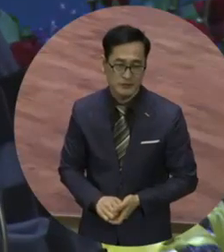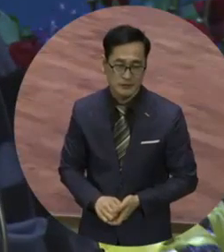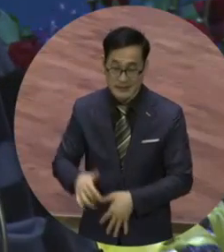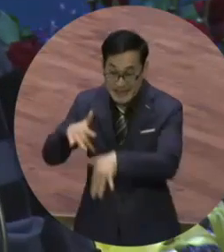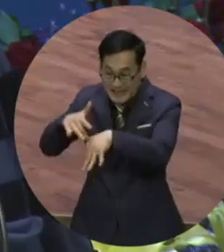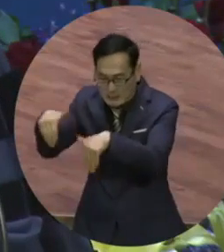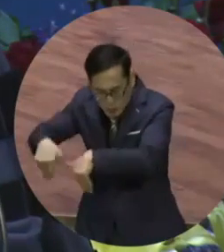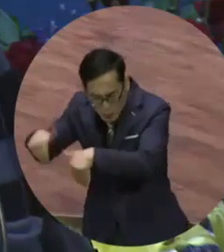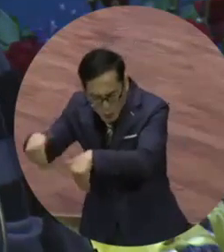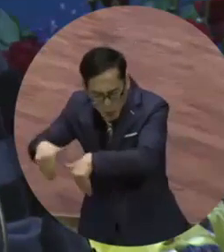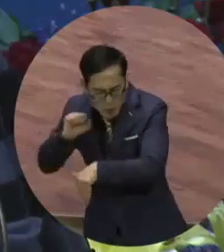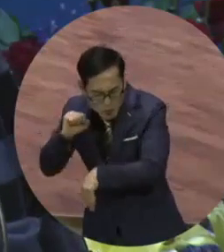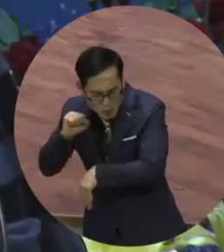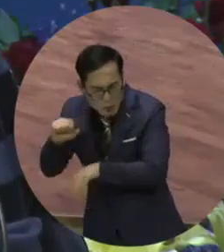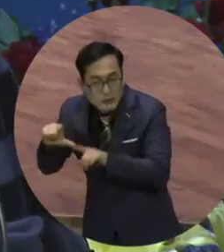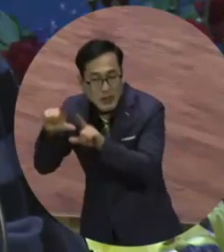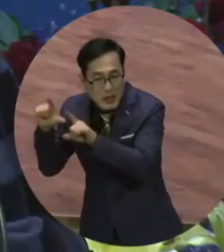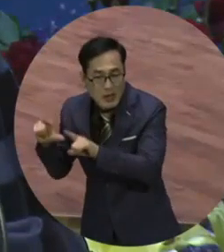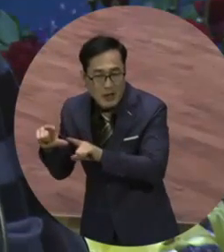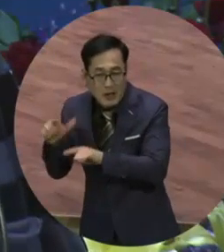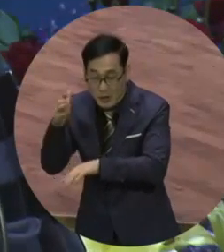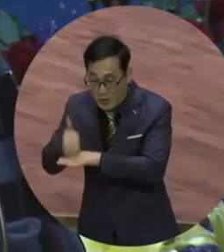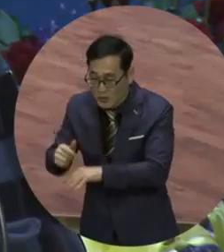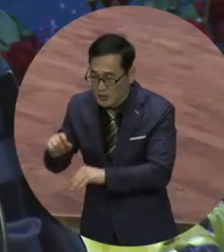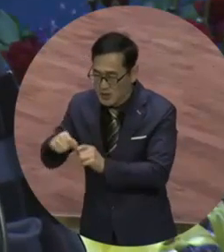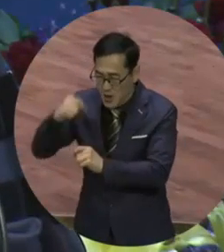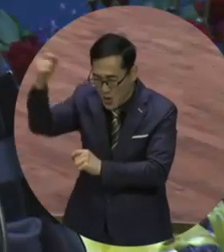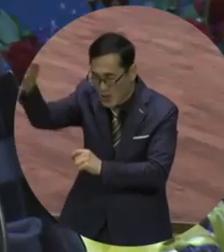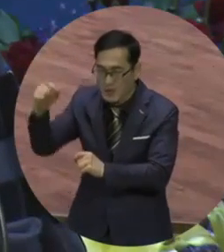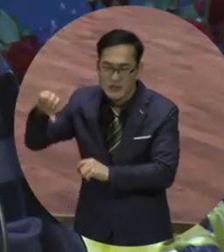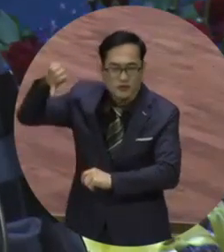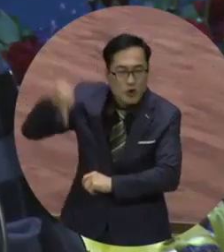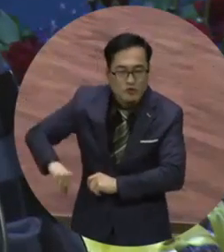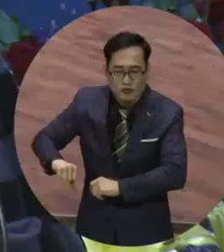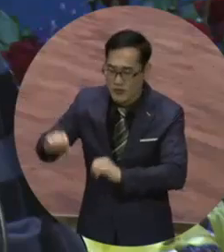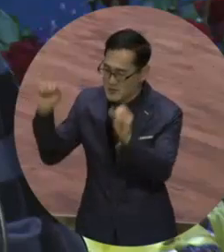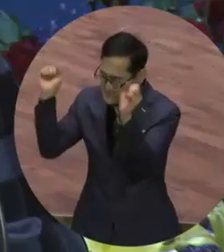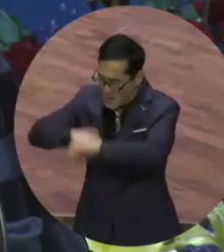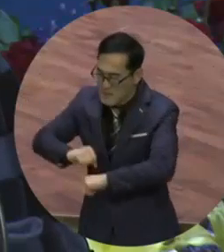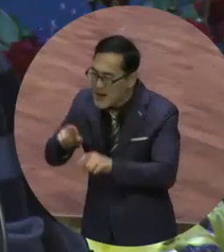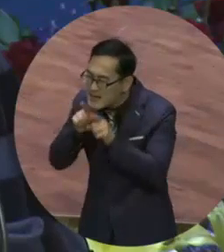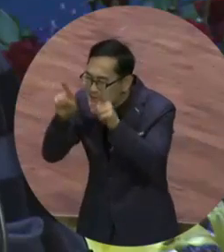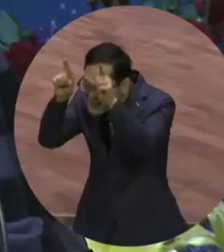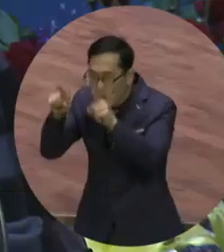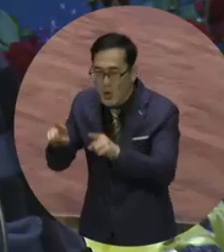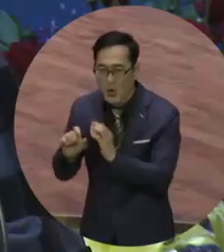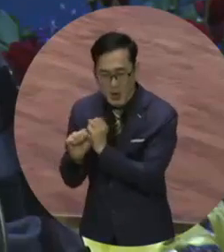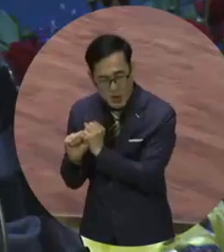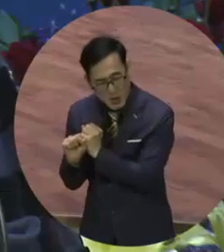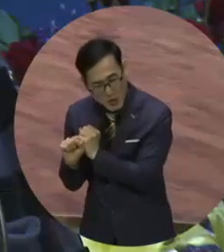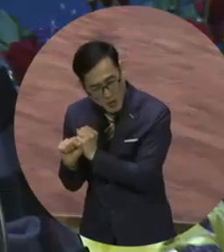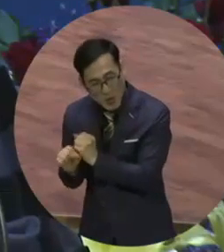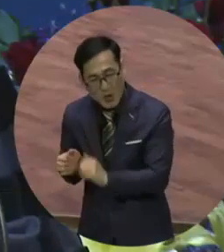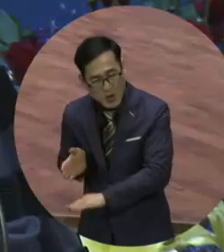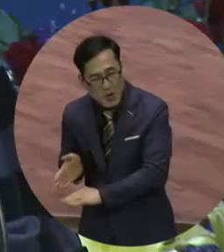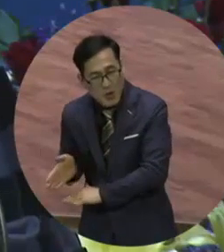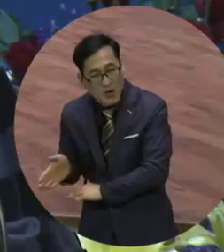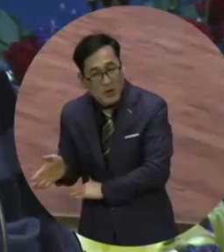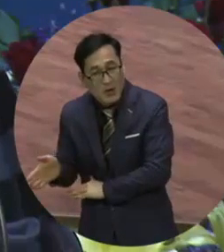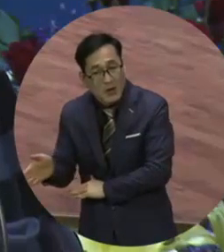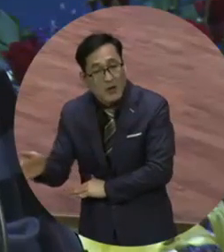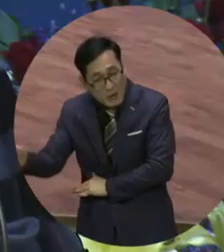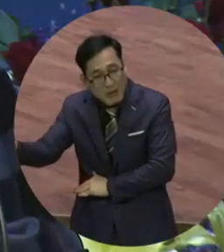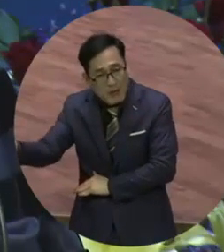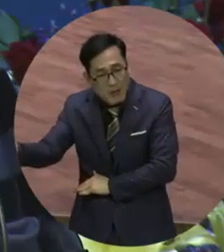그렇게 영원한 멸망길로 영원한 저주 속으로 영원한 지옥으로 그렇게 갈 수밖에 없는 것이